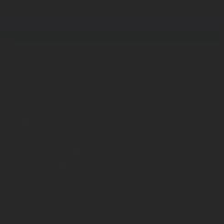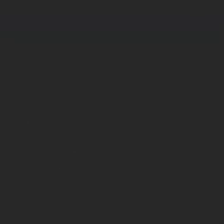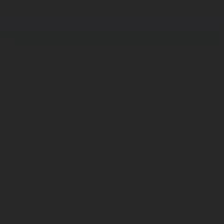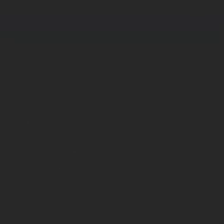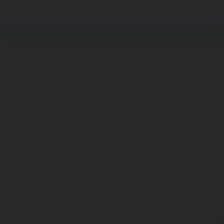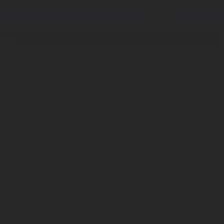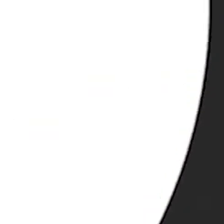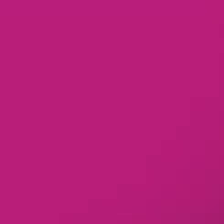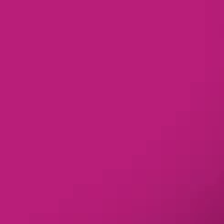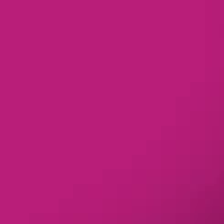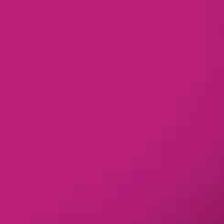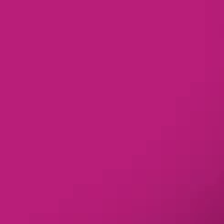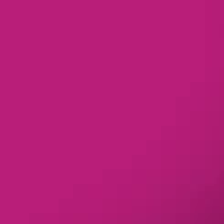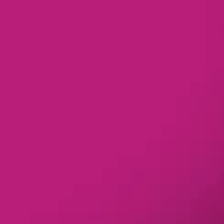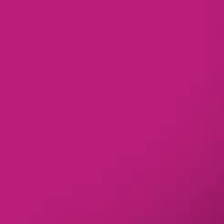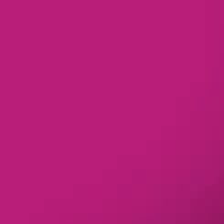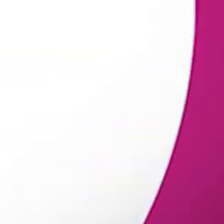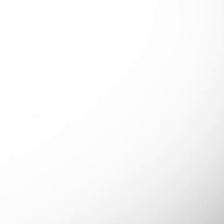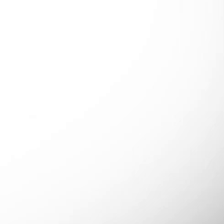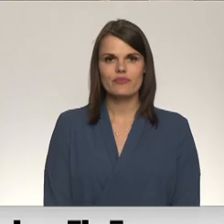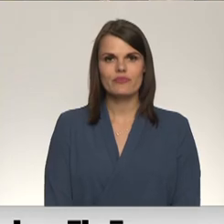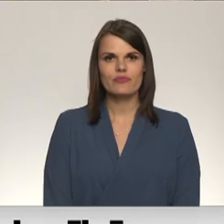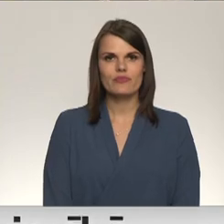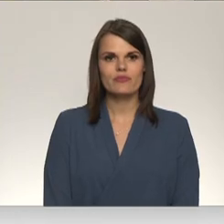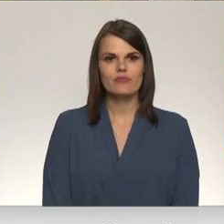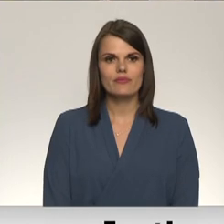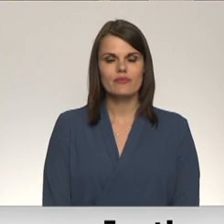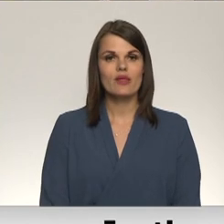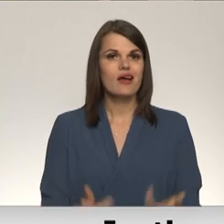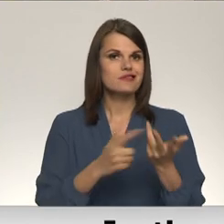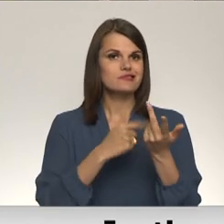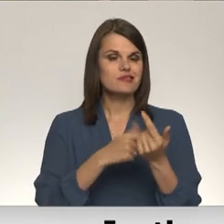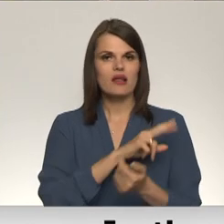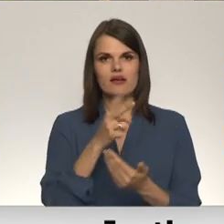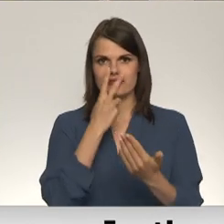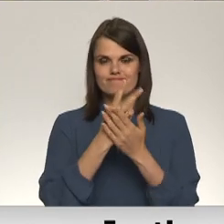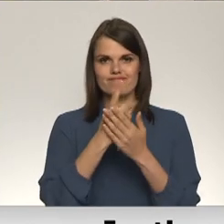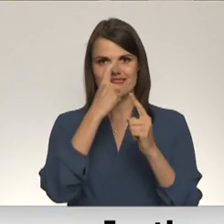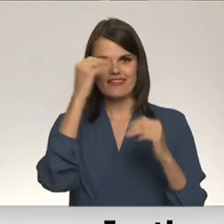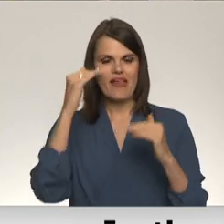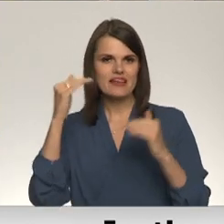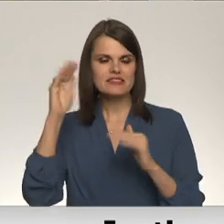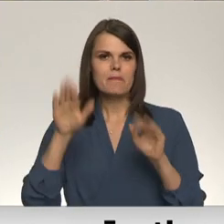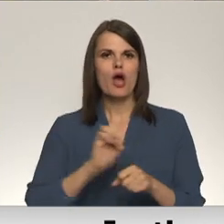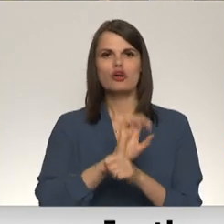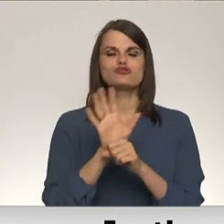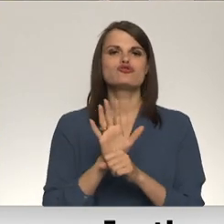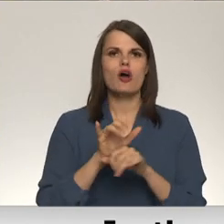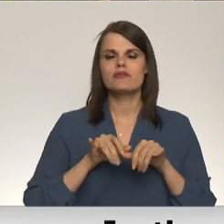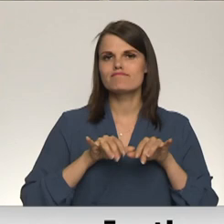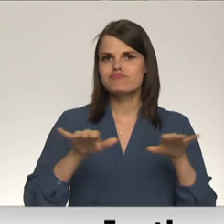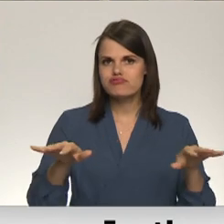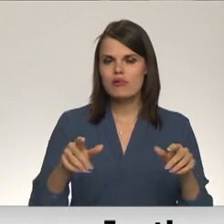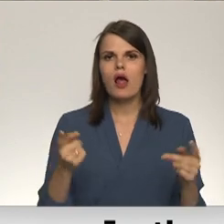Re, viss ēters ir te! Skaitļi, kas raksturo statistikas rādītājus par COVID-19